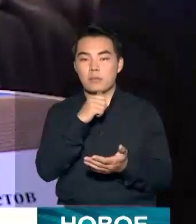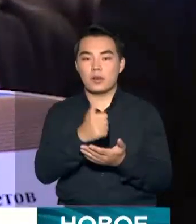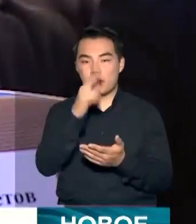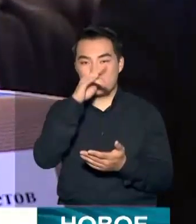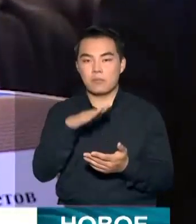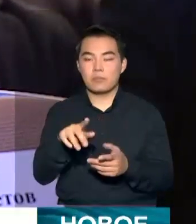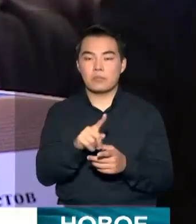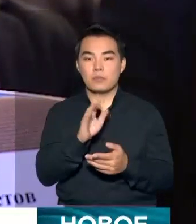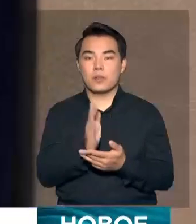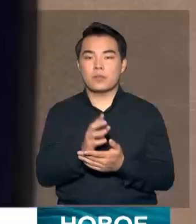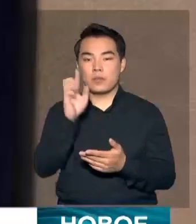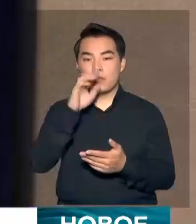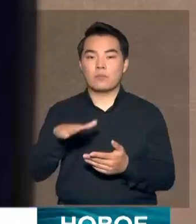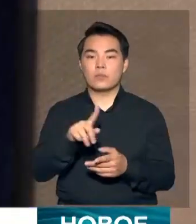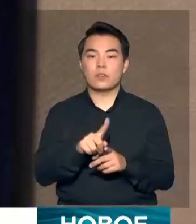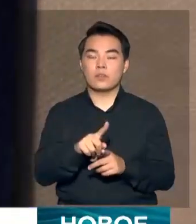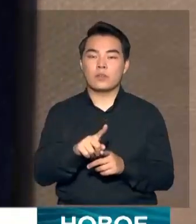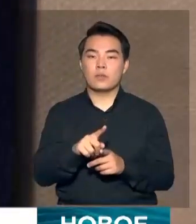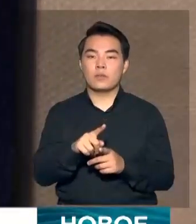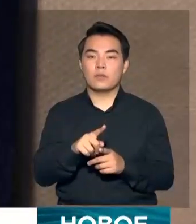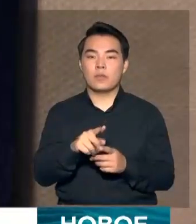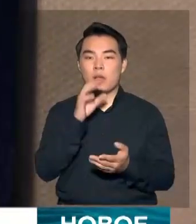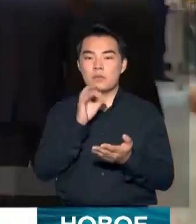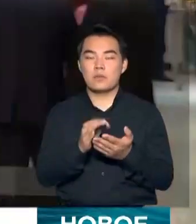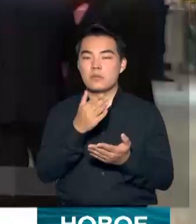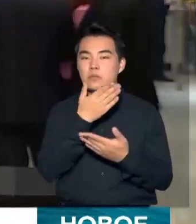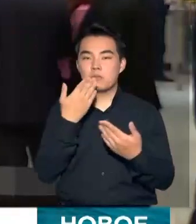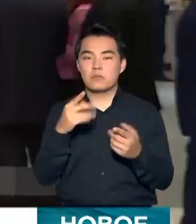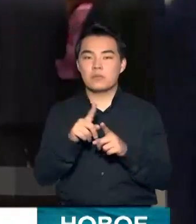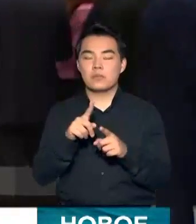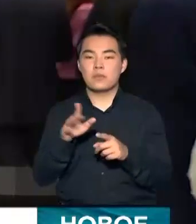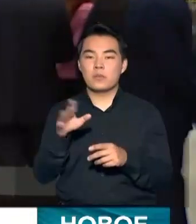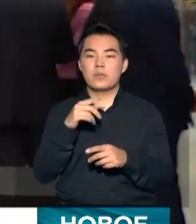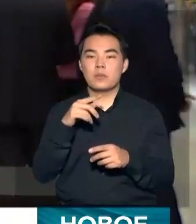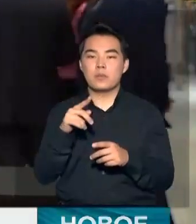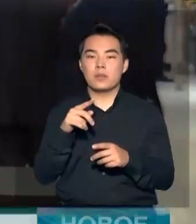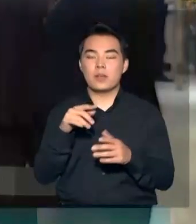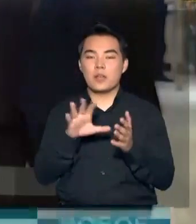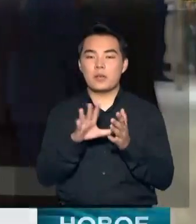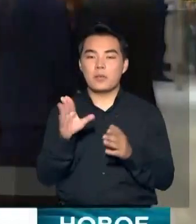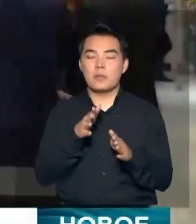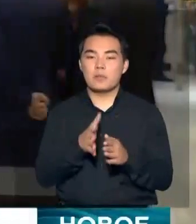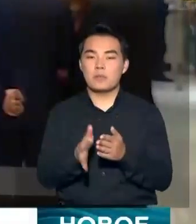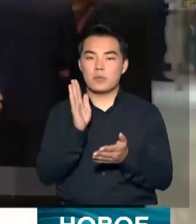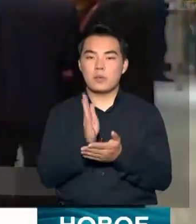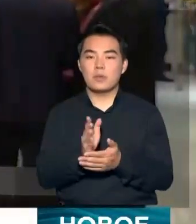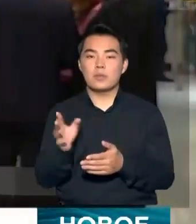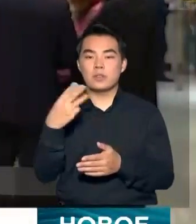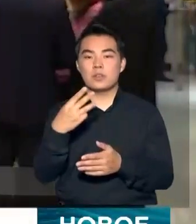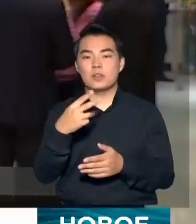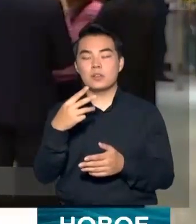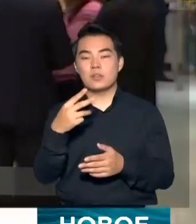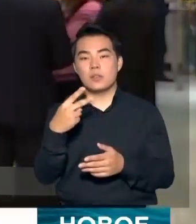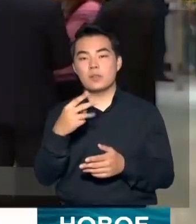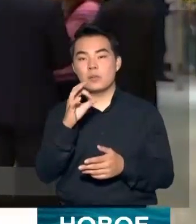Абаканов считает, что в стране безответственно относится к источникам топлива. Мы можем на 30-40% снизить объемы